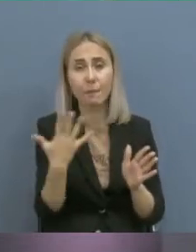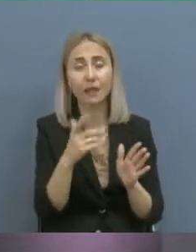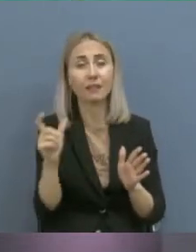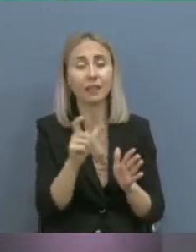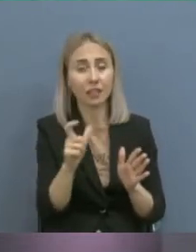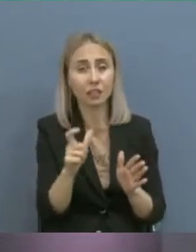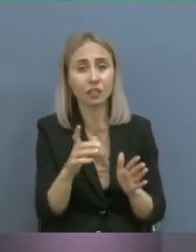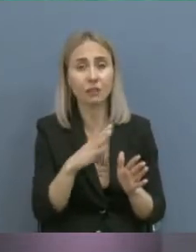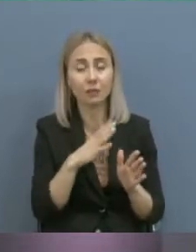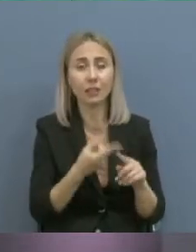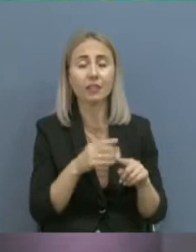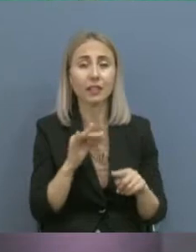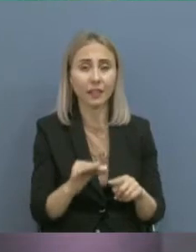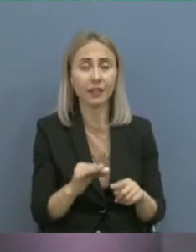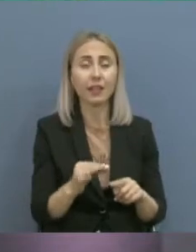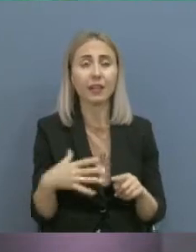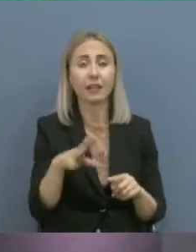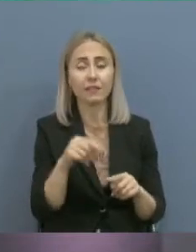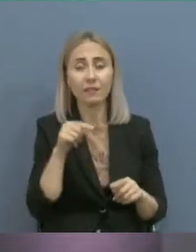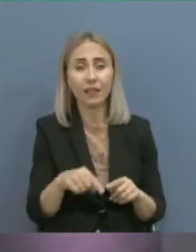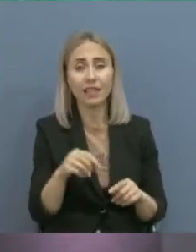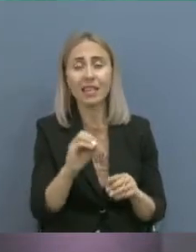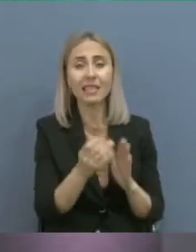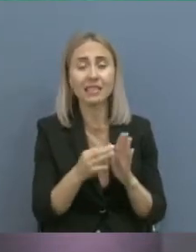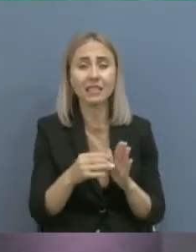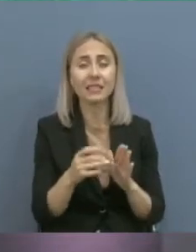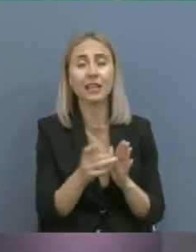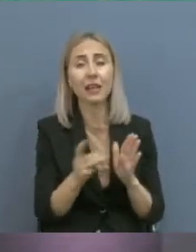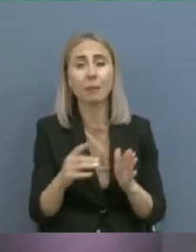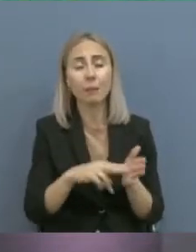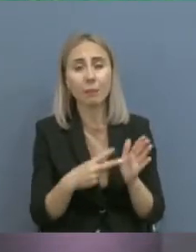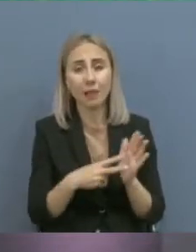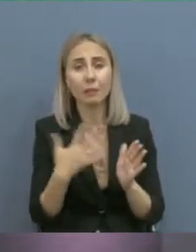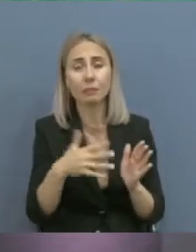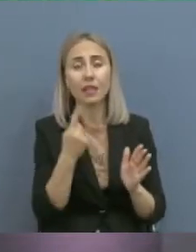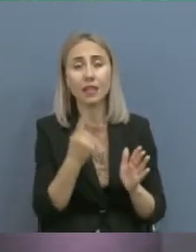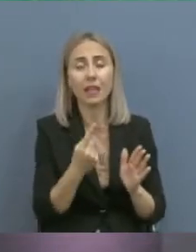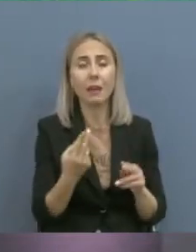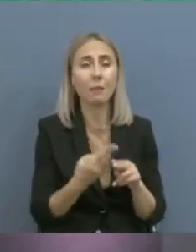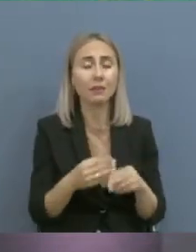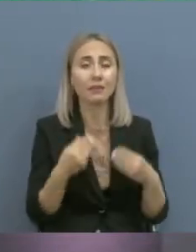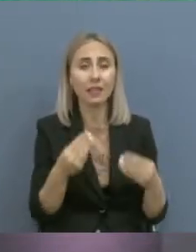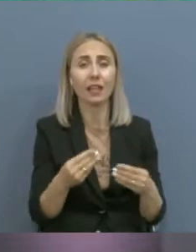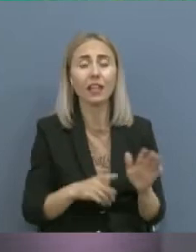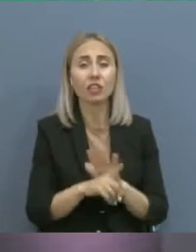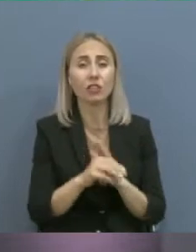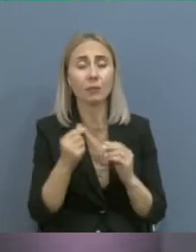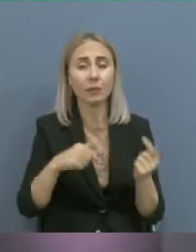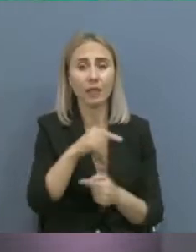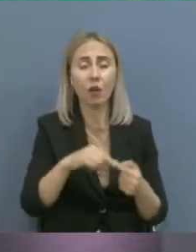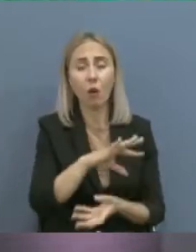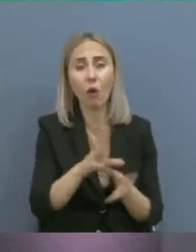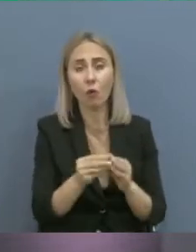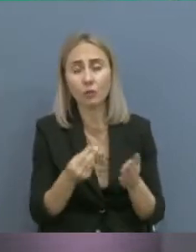нәтижелі жұмыспен қамтуды және жаппай кәсіпкерлікті дамытудың 2017-2021 жылдарға арналған еңбек мемлекеттік